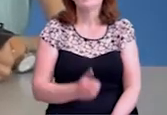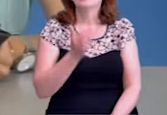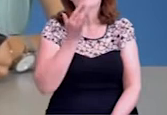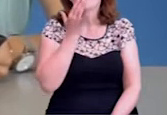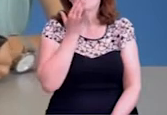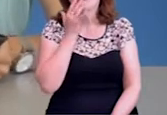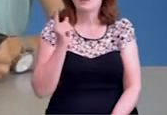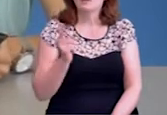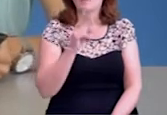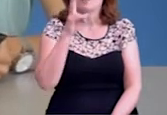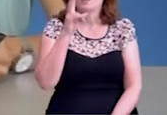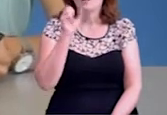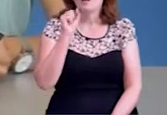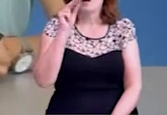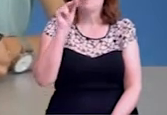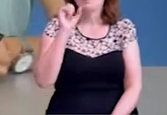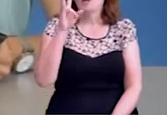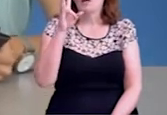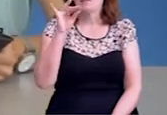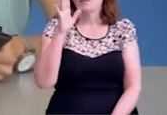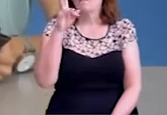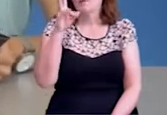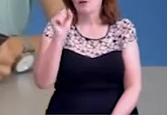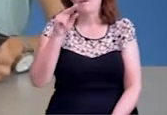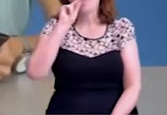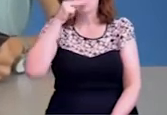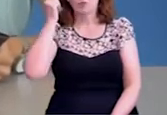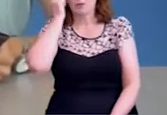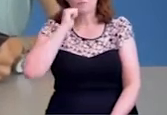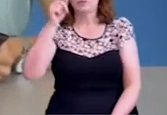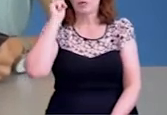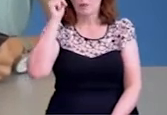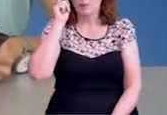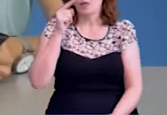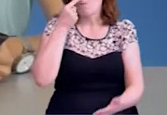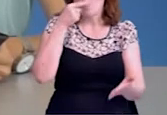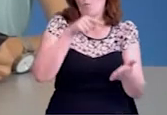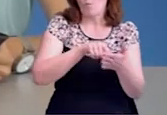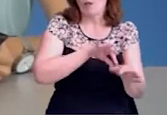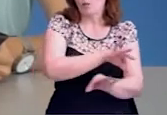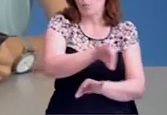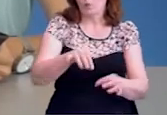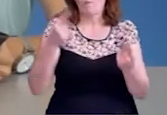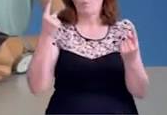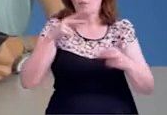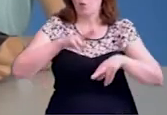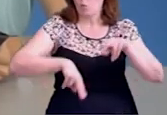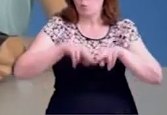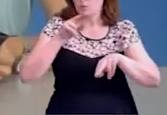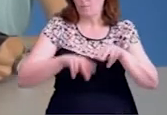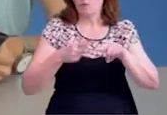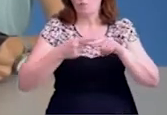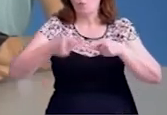Національні заповідники Качанівка та Чернігів-Стародавній мають відреставрувати. Вони потрапили до проєкту «Велике будівництво». Згідно з